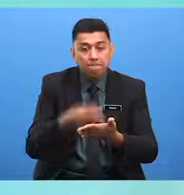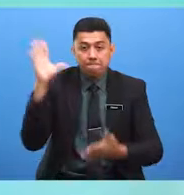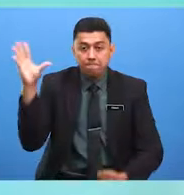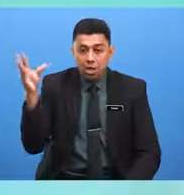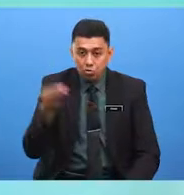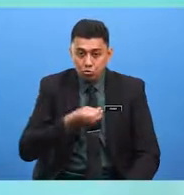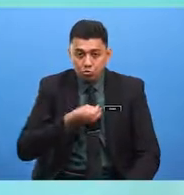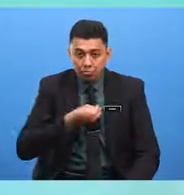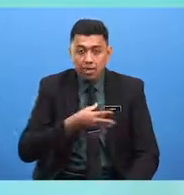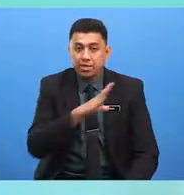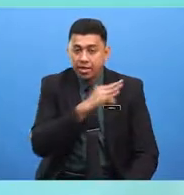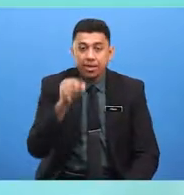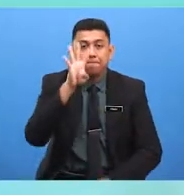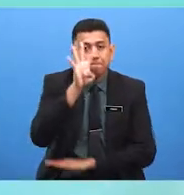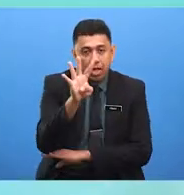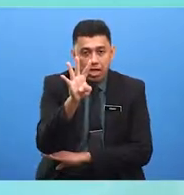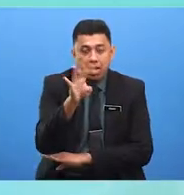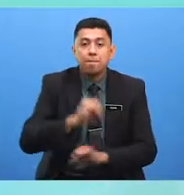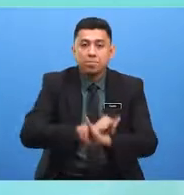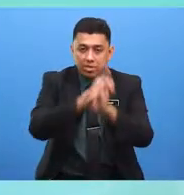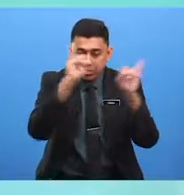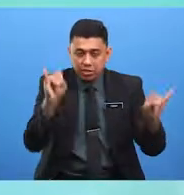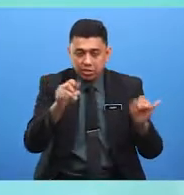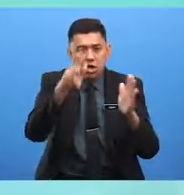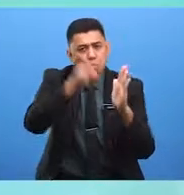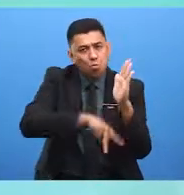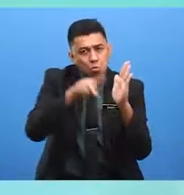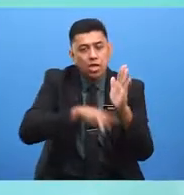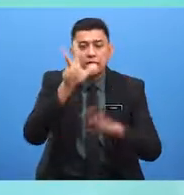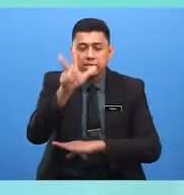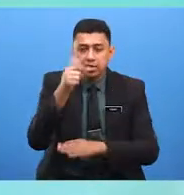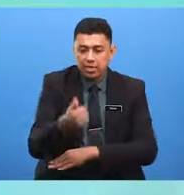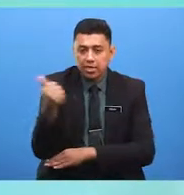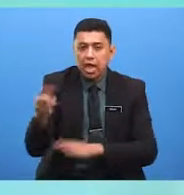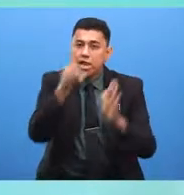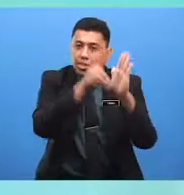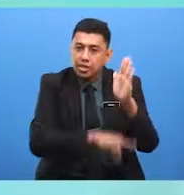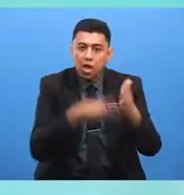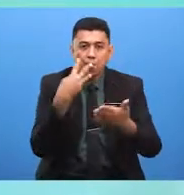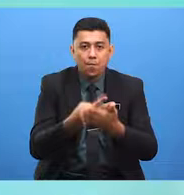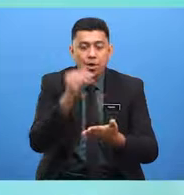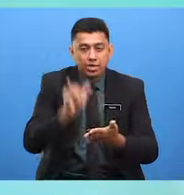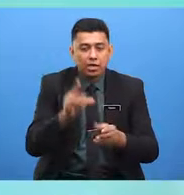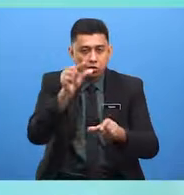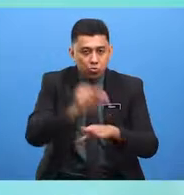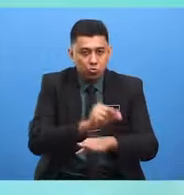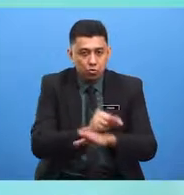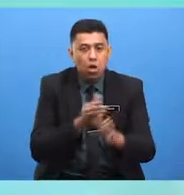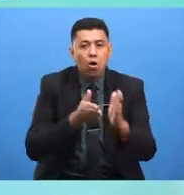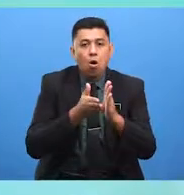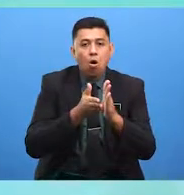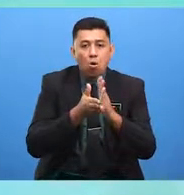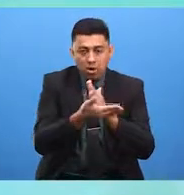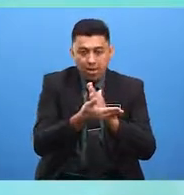menguncup dan yang keempat Menjelaskan sekurang-kurangnya tiga alat dasar keuangan yang digunakan oleh